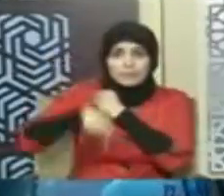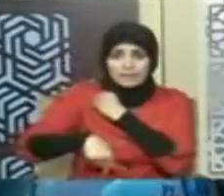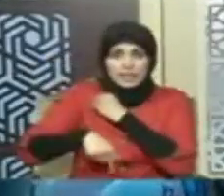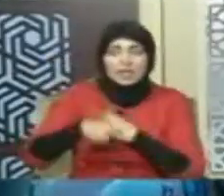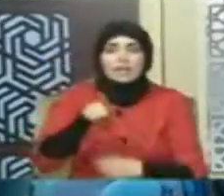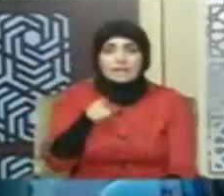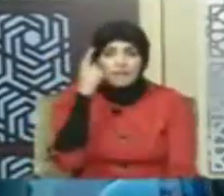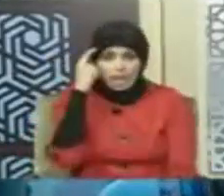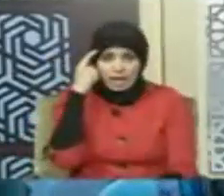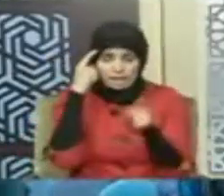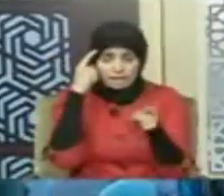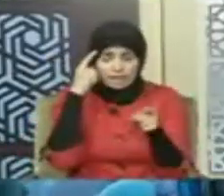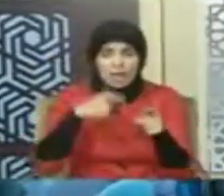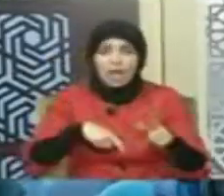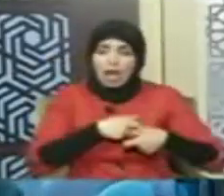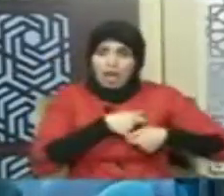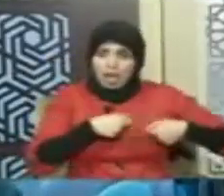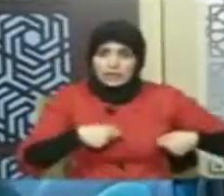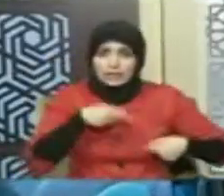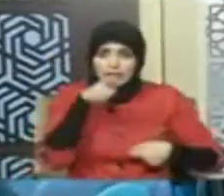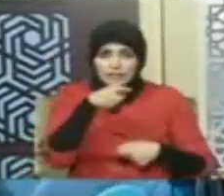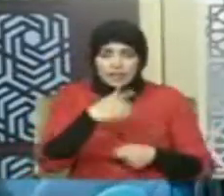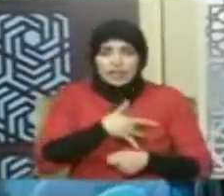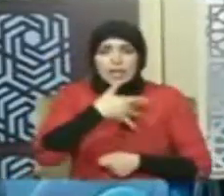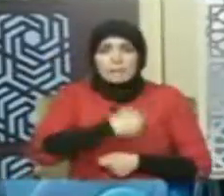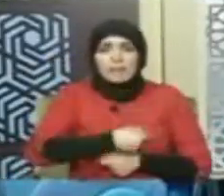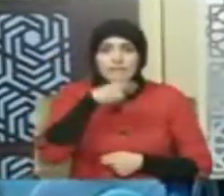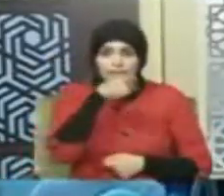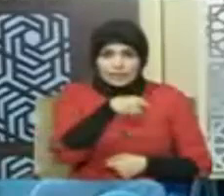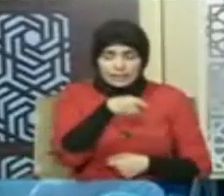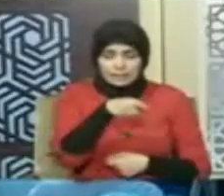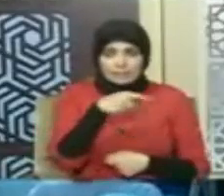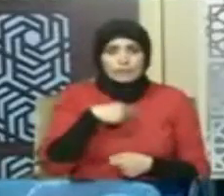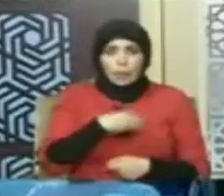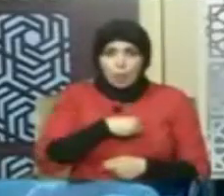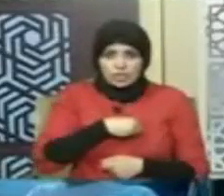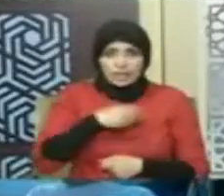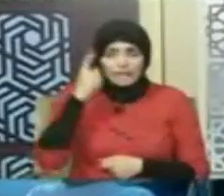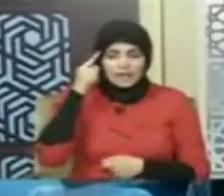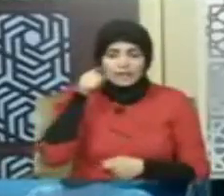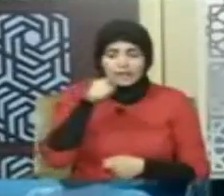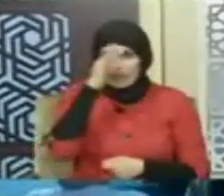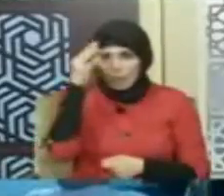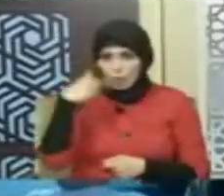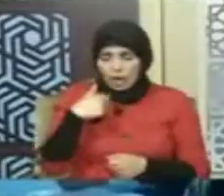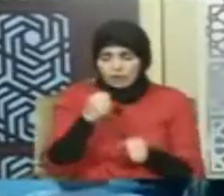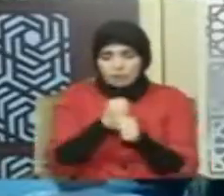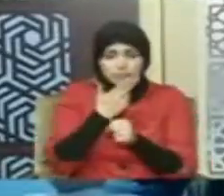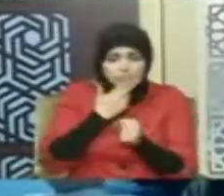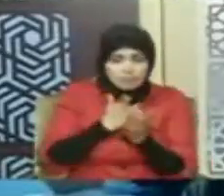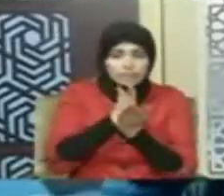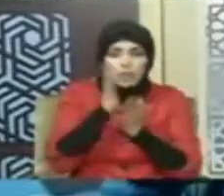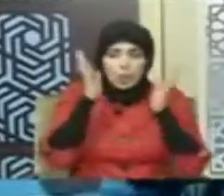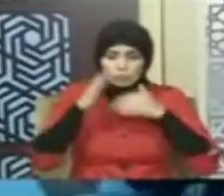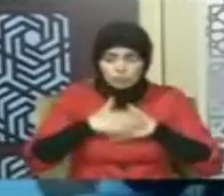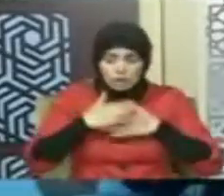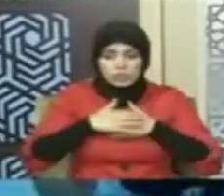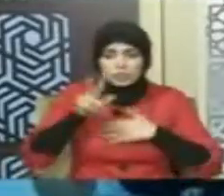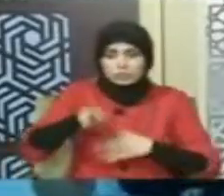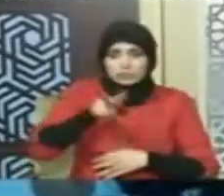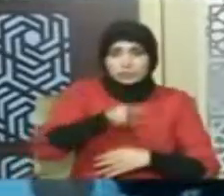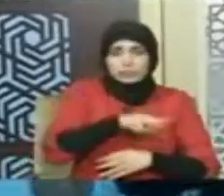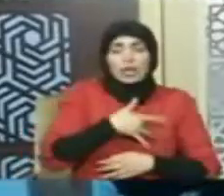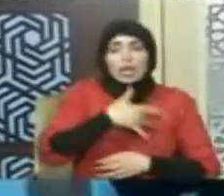لديك عقيدة ويقين أنك إذا قمت رمضان إيمانا واحتسابا غفر لك ما تقدم من